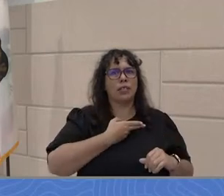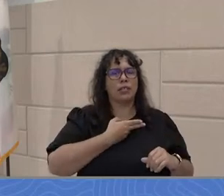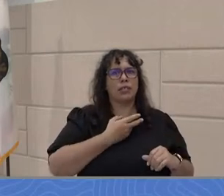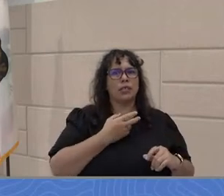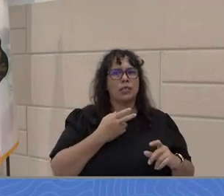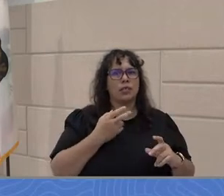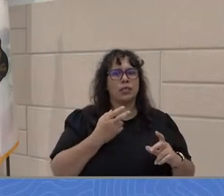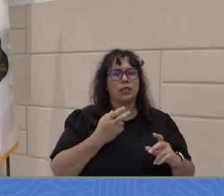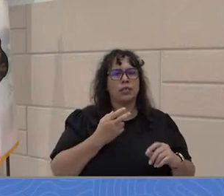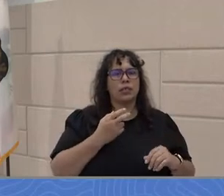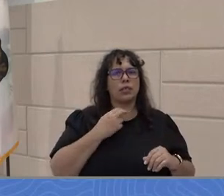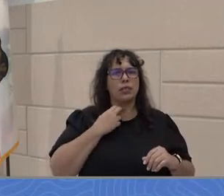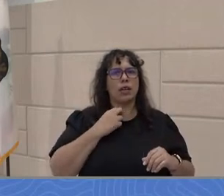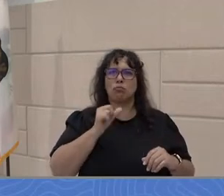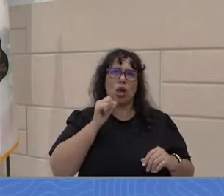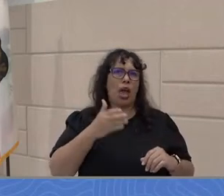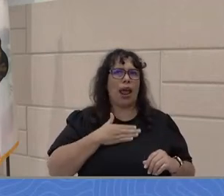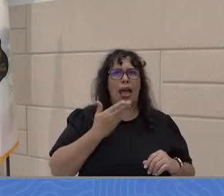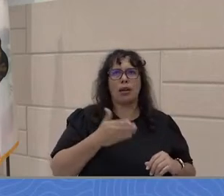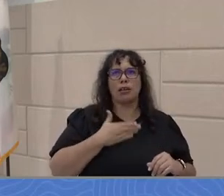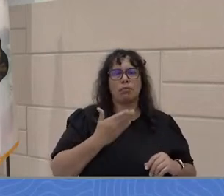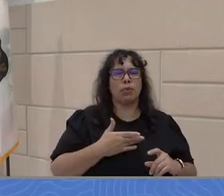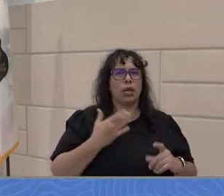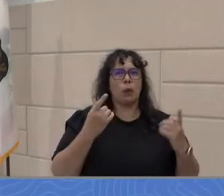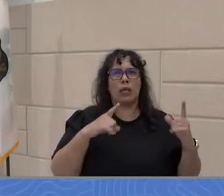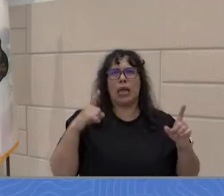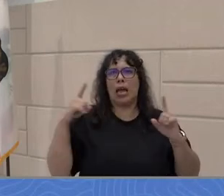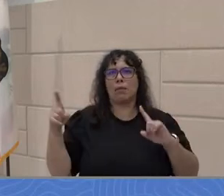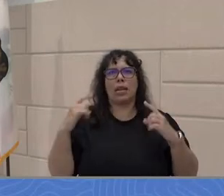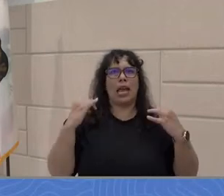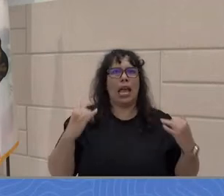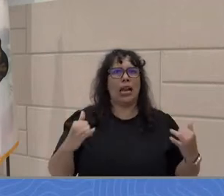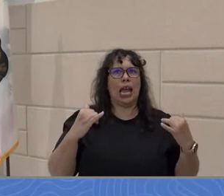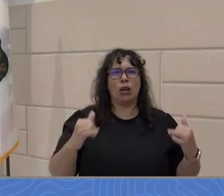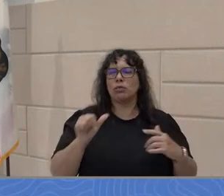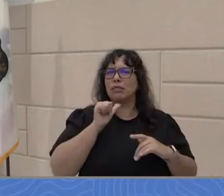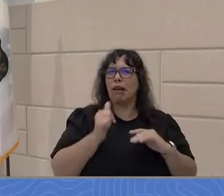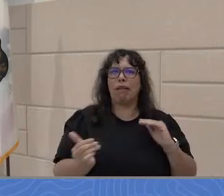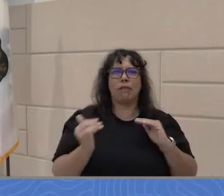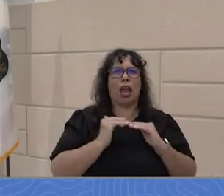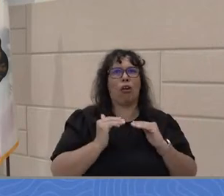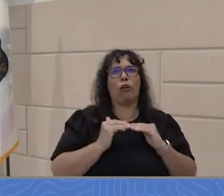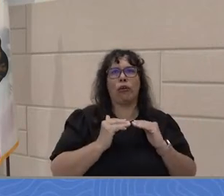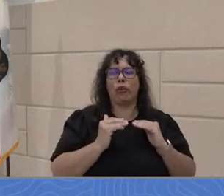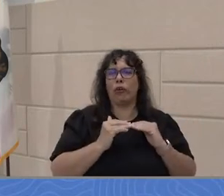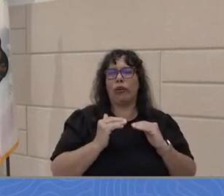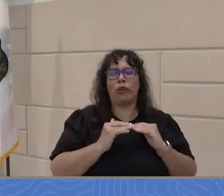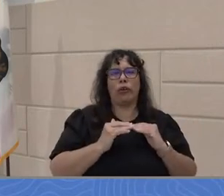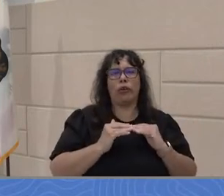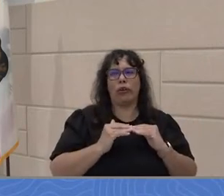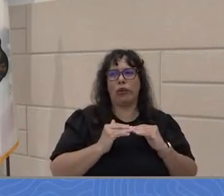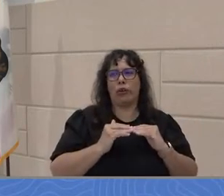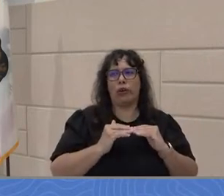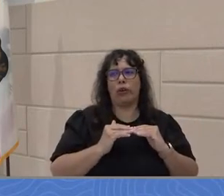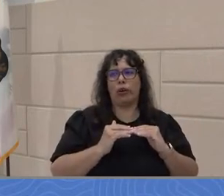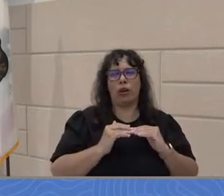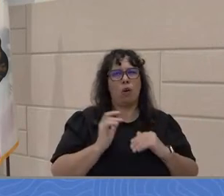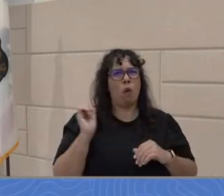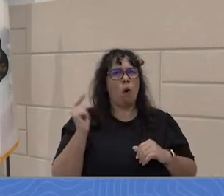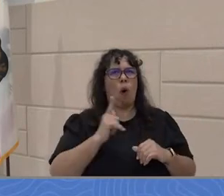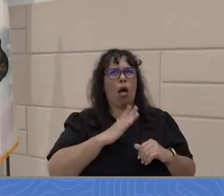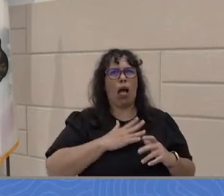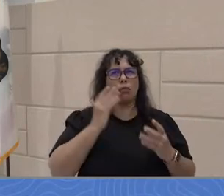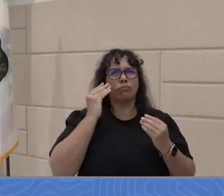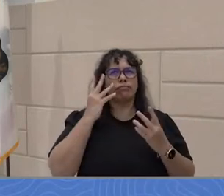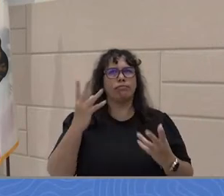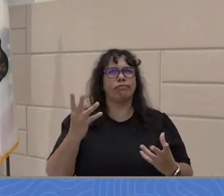យើងភាកច្រើនអត់សុបាយចិត្តទេអំពីអ្វីដែលកំពុងតែកើតឡើងហើយវាអត់ស្មើភាពទេពីព្រោះយើងទាំ